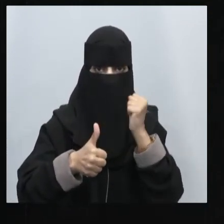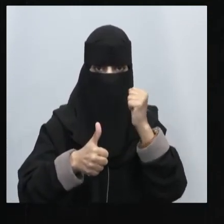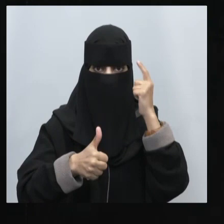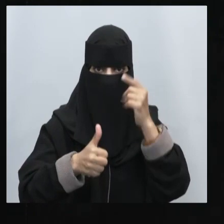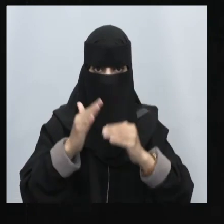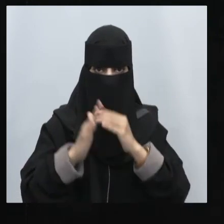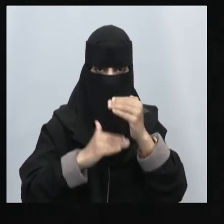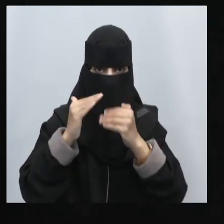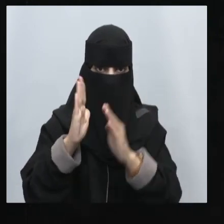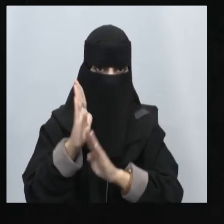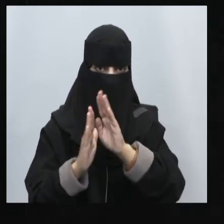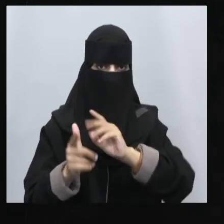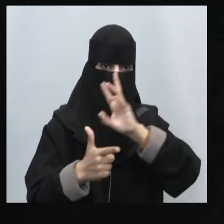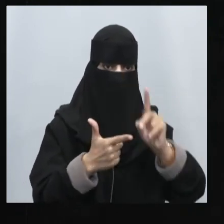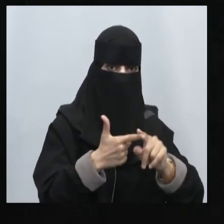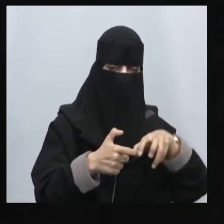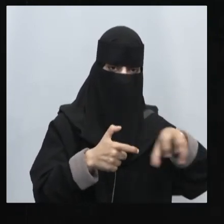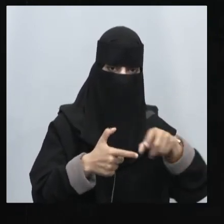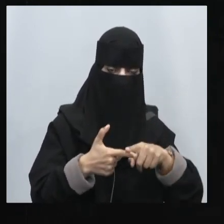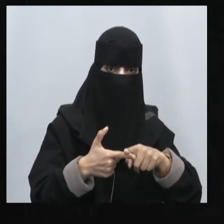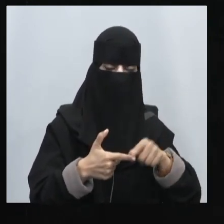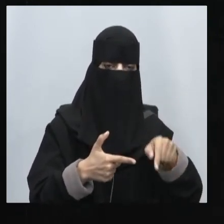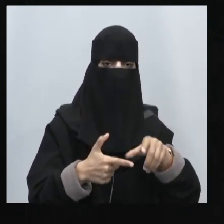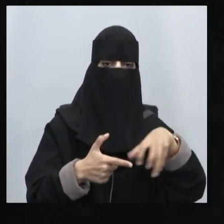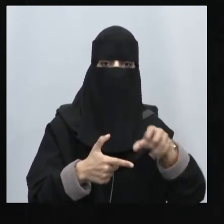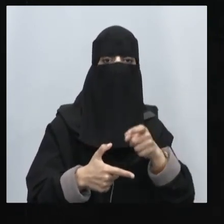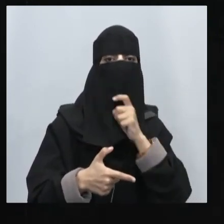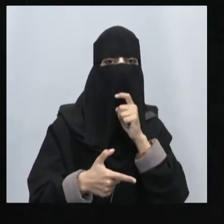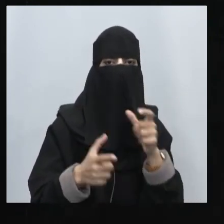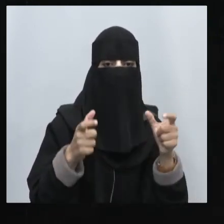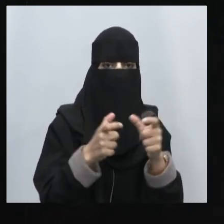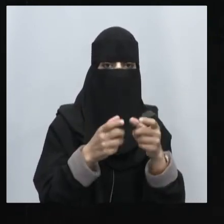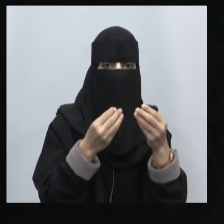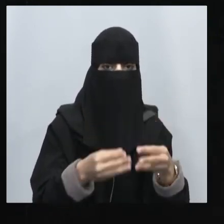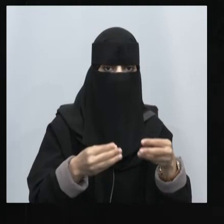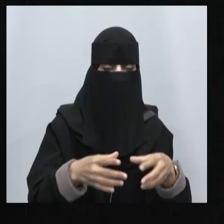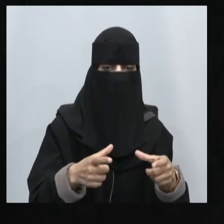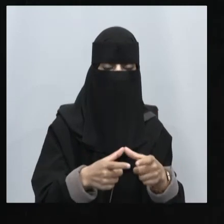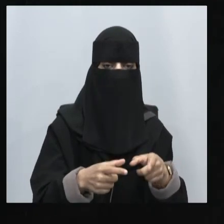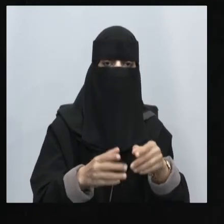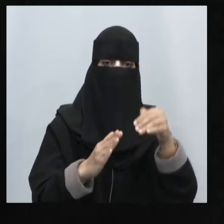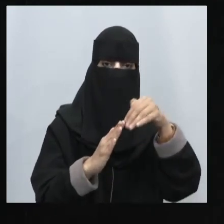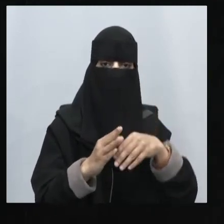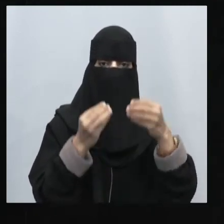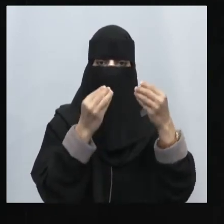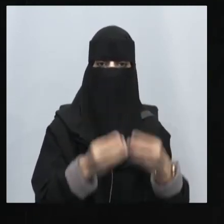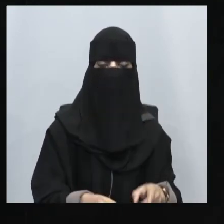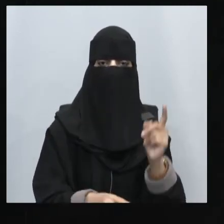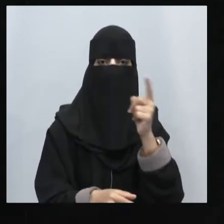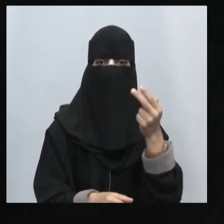قوه وازدهار وفي نهايته كان عهد ضعف وانحسار ثم سقطت الدوله العباسيه